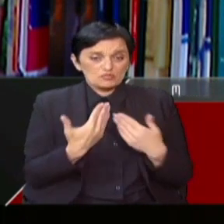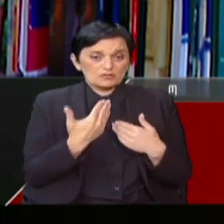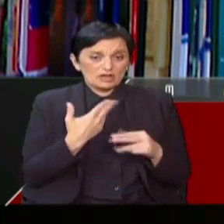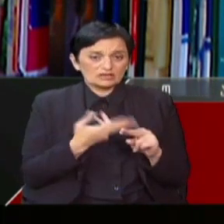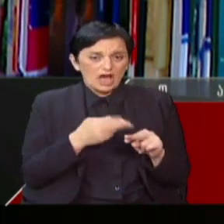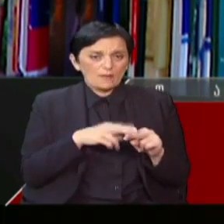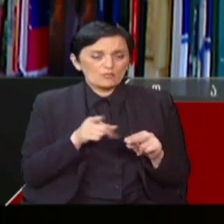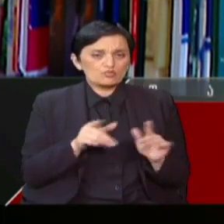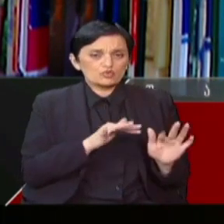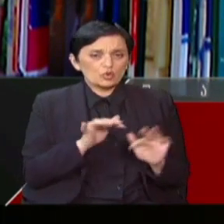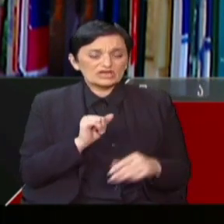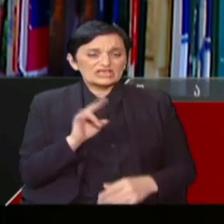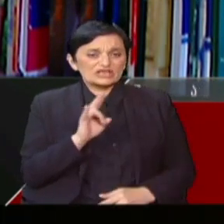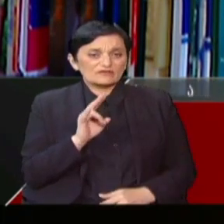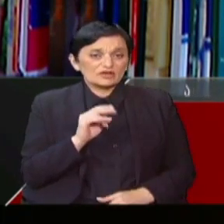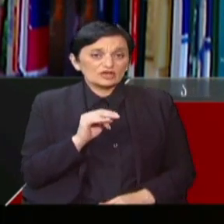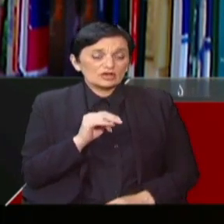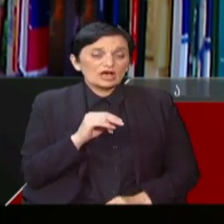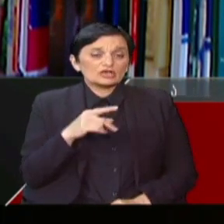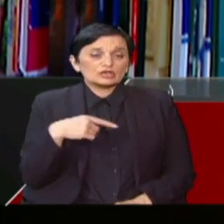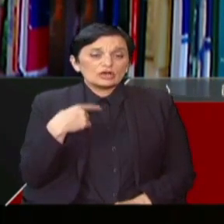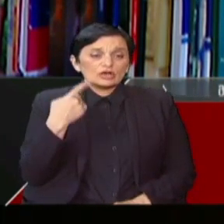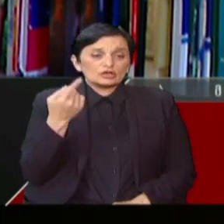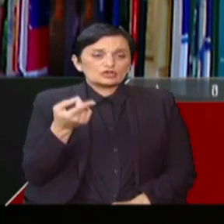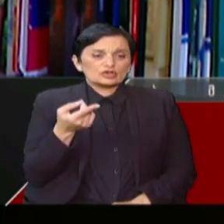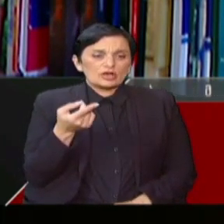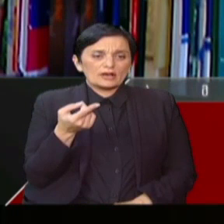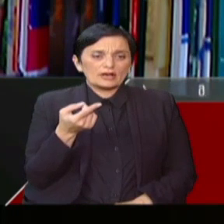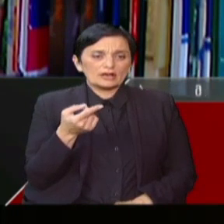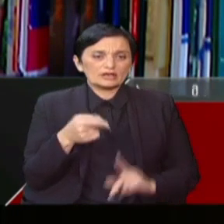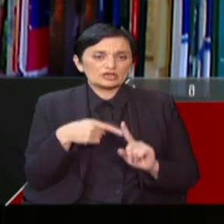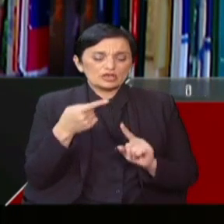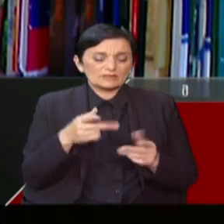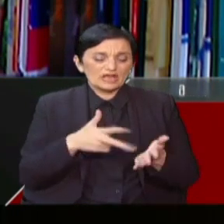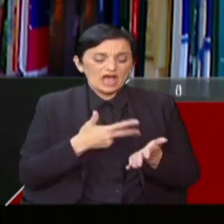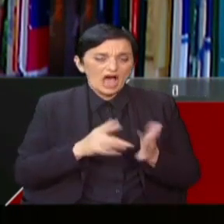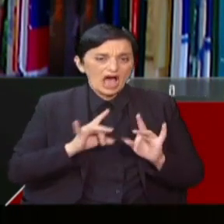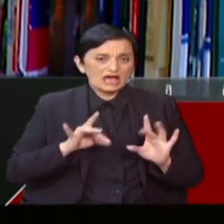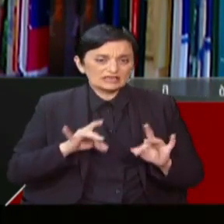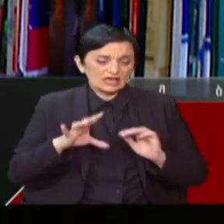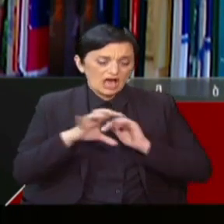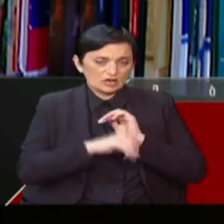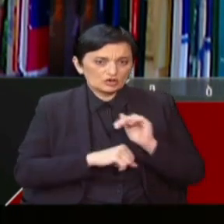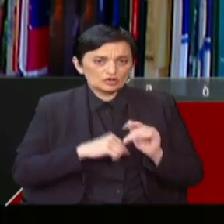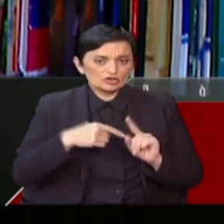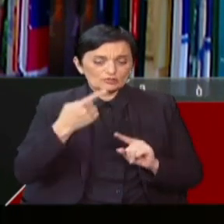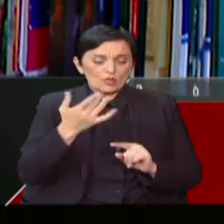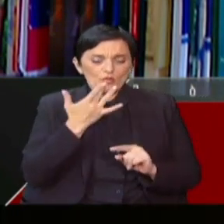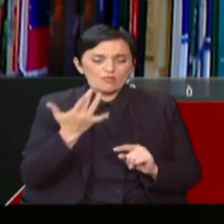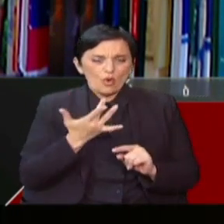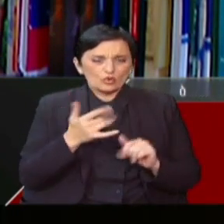აი ამ პროცესში ივნისში იქნება. შემდგ უკვე არის ეს ანგარიში საბოლოო და შემდგომ პოლიტიკური გადაწყვეტილება.